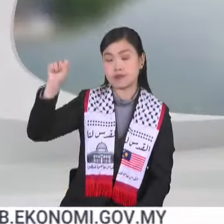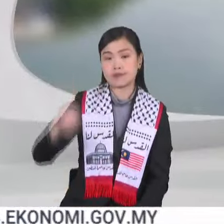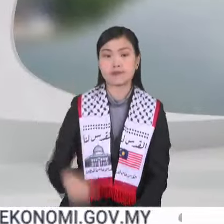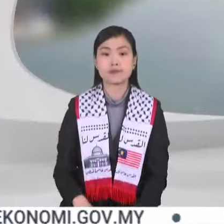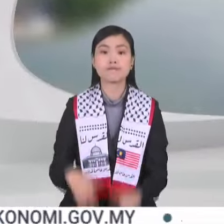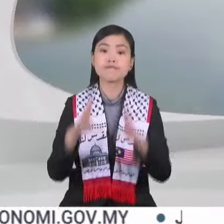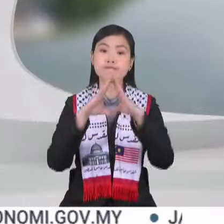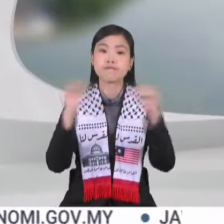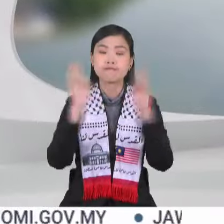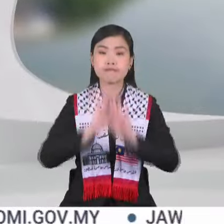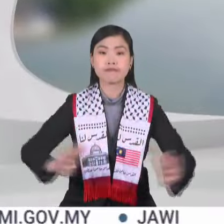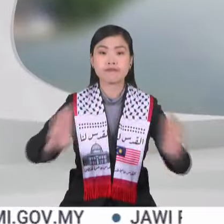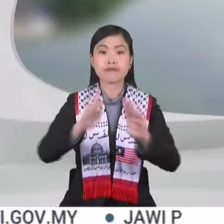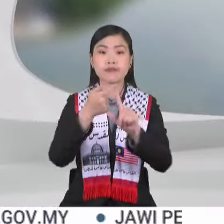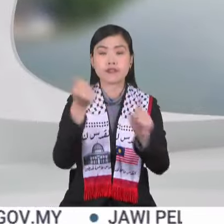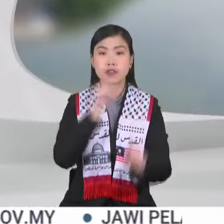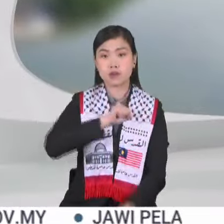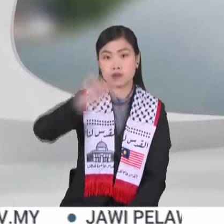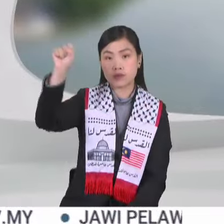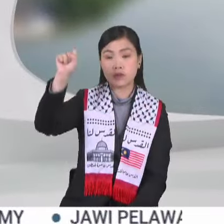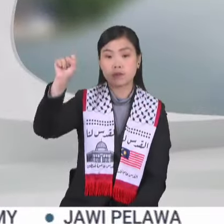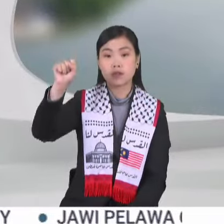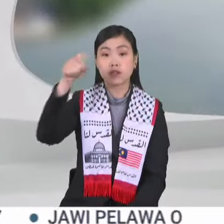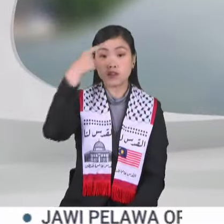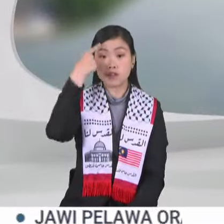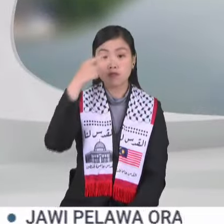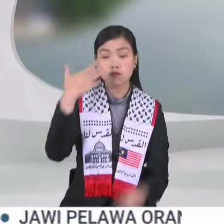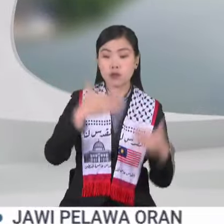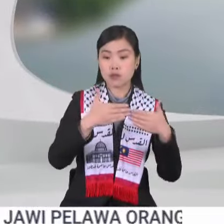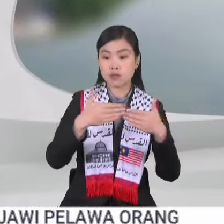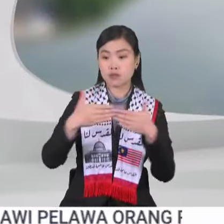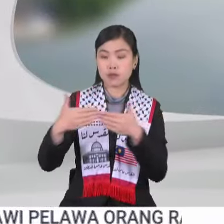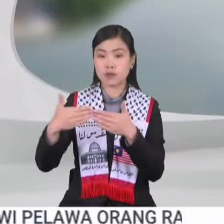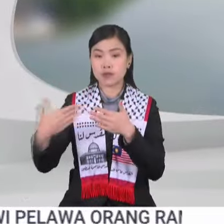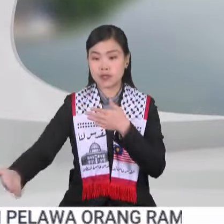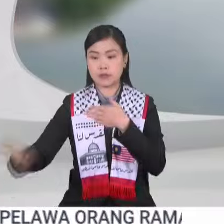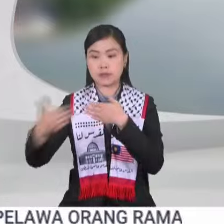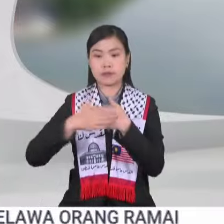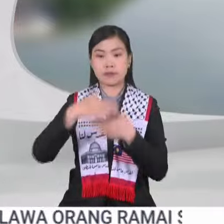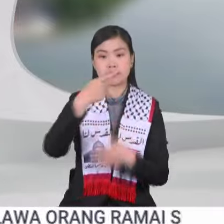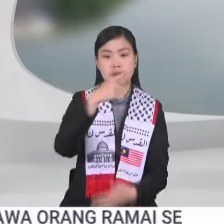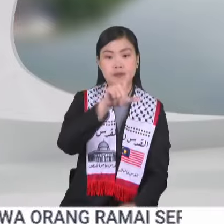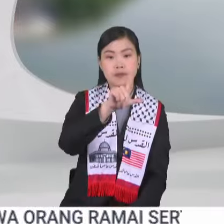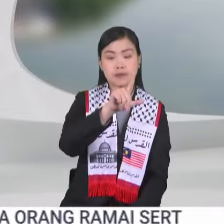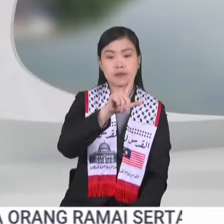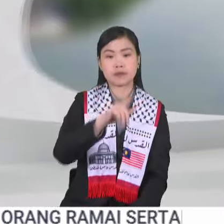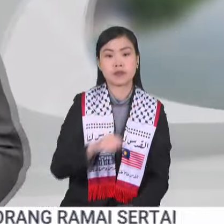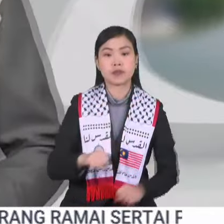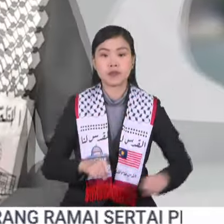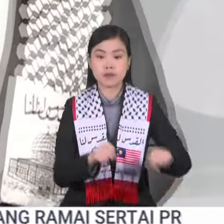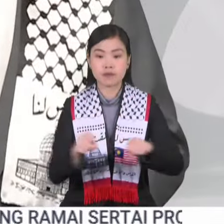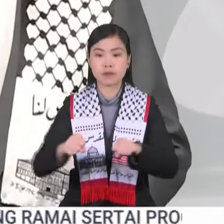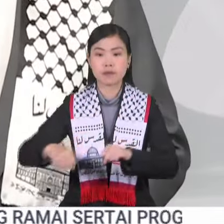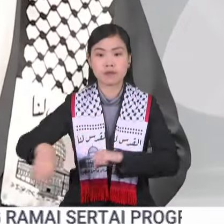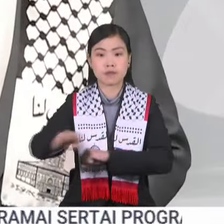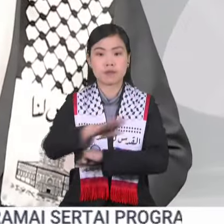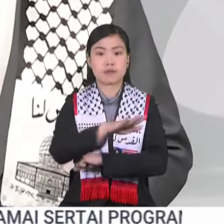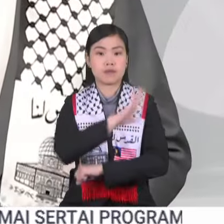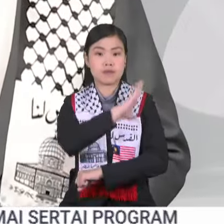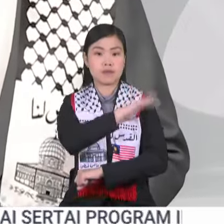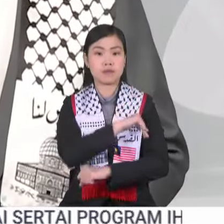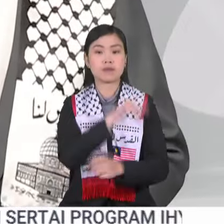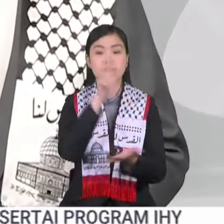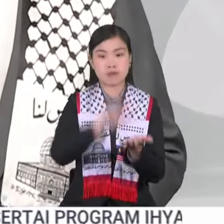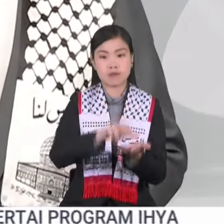baik sekian paparan berita dari Sabah untuk petang ini untuk berita selanjutnya kembali bersama Zahira dari sungai hingga ke Segara Palestin